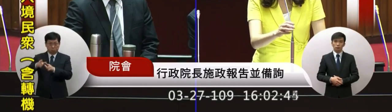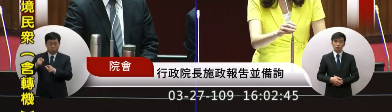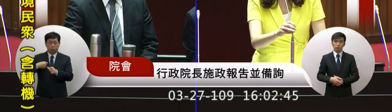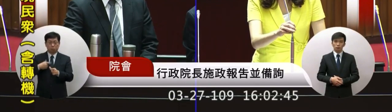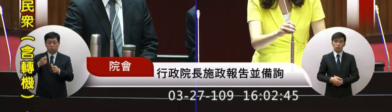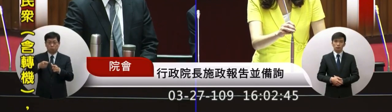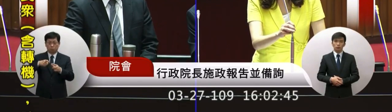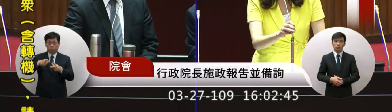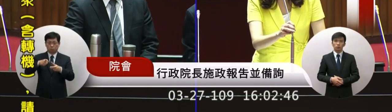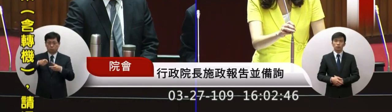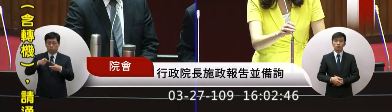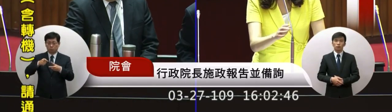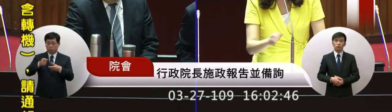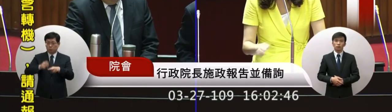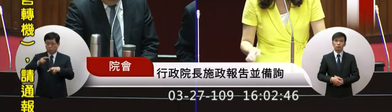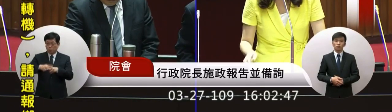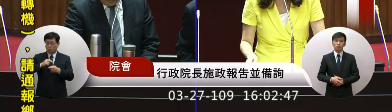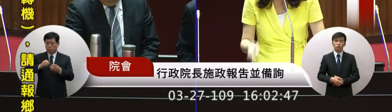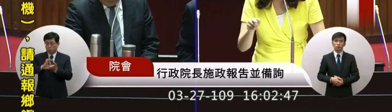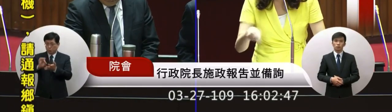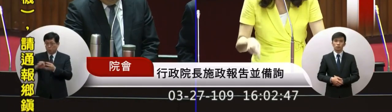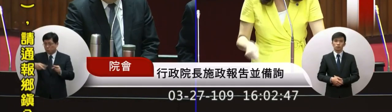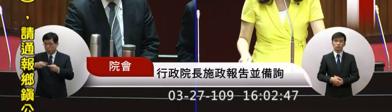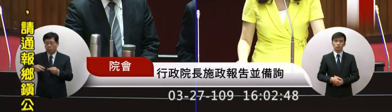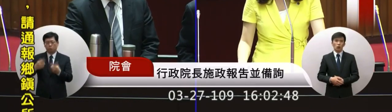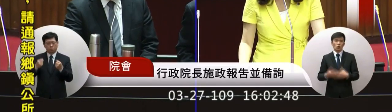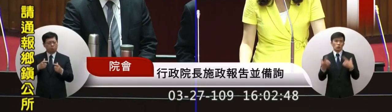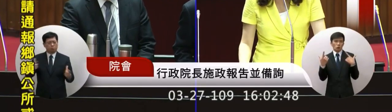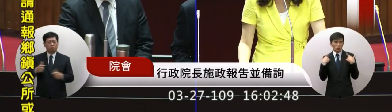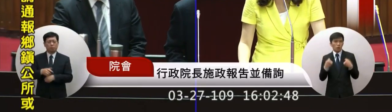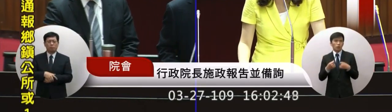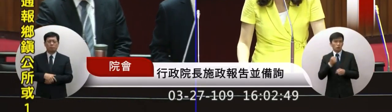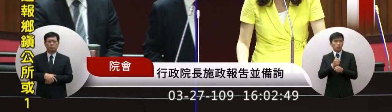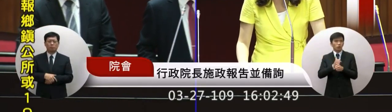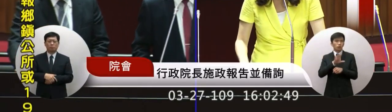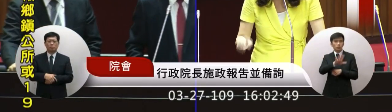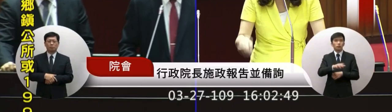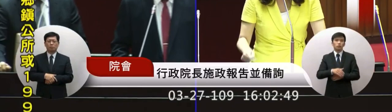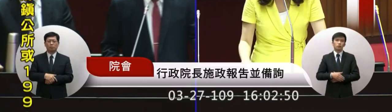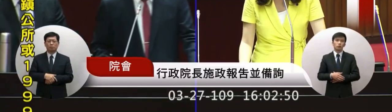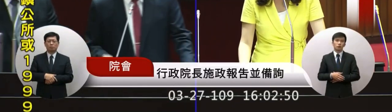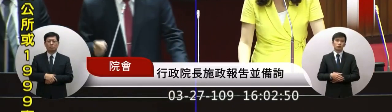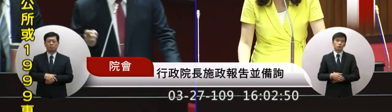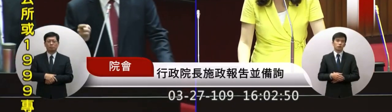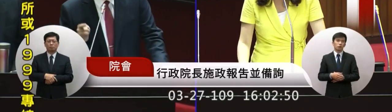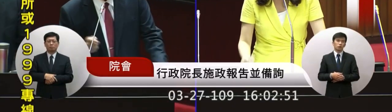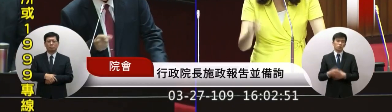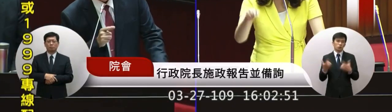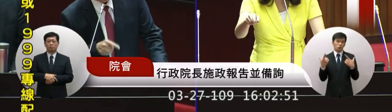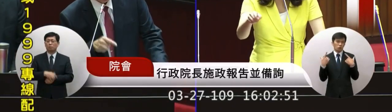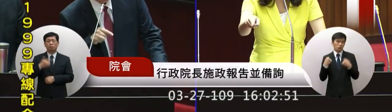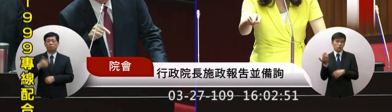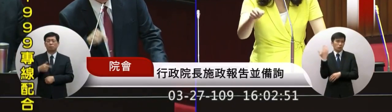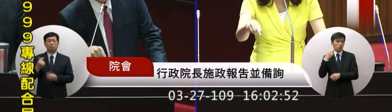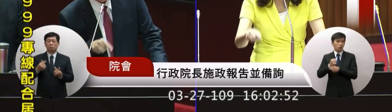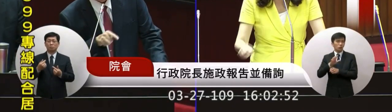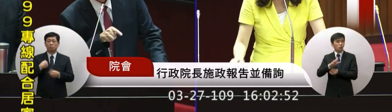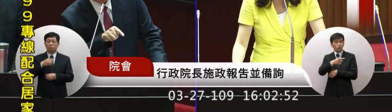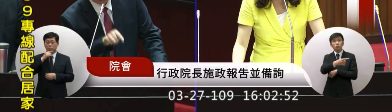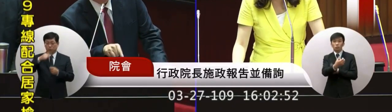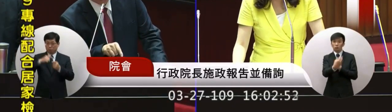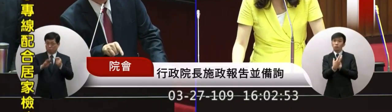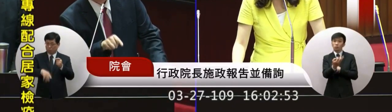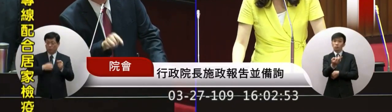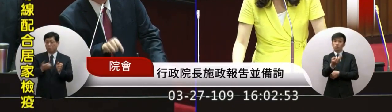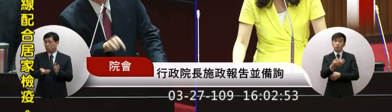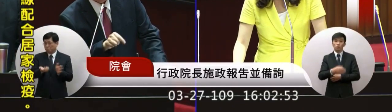公共工程建设啊，这都是扩大内需啊。 哎呀，本来就在做的啦。他、啊、这本来就在做的东西 啊， 多少不好， 你赶快讲